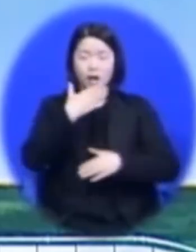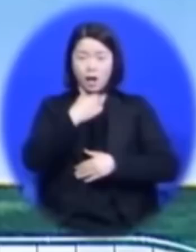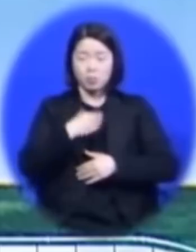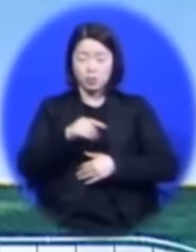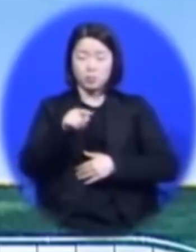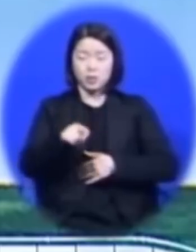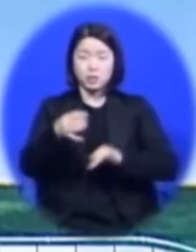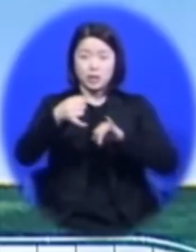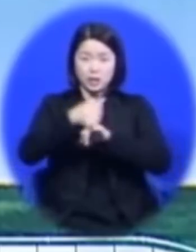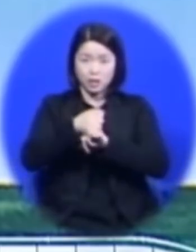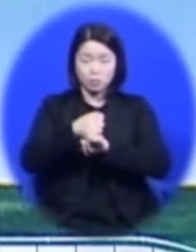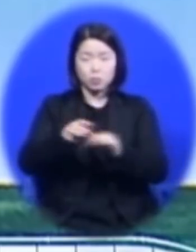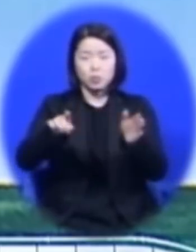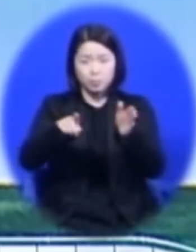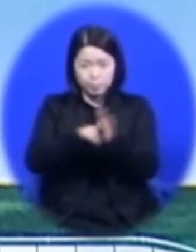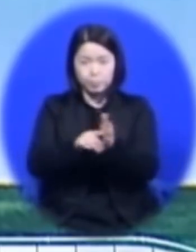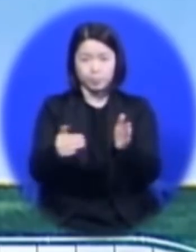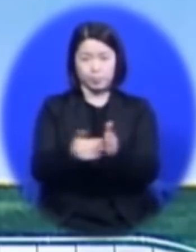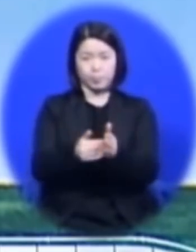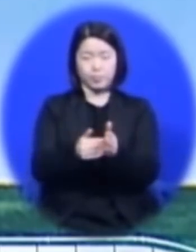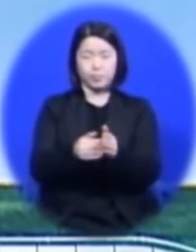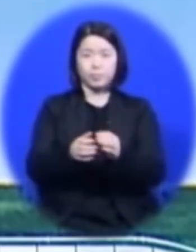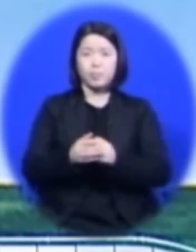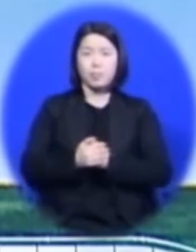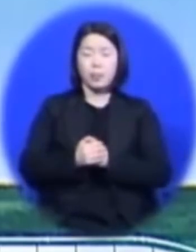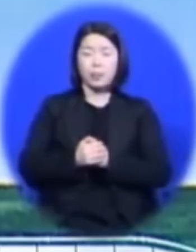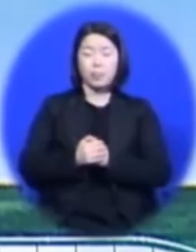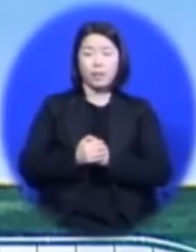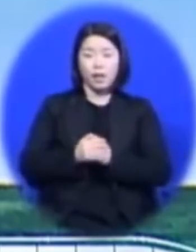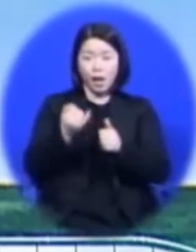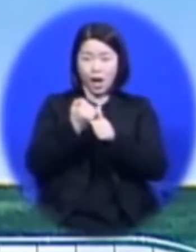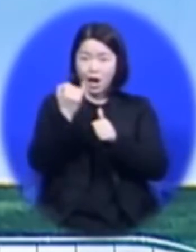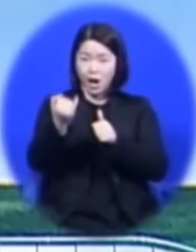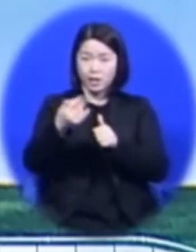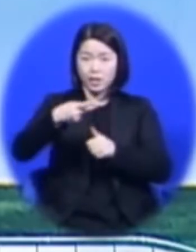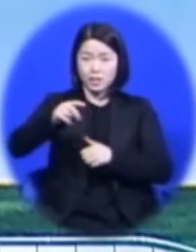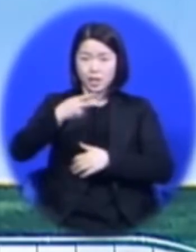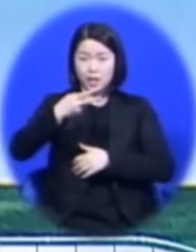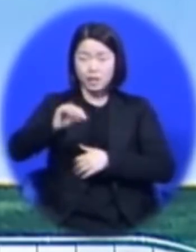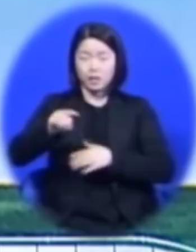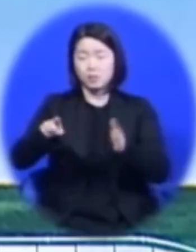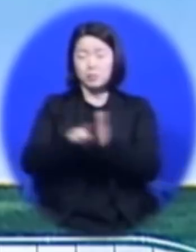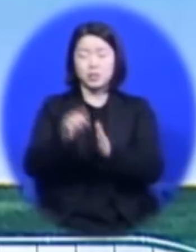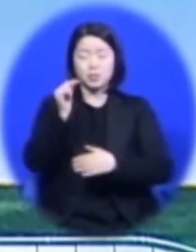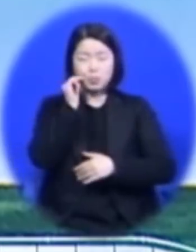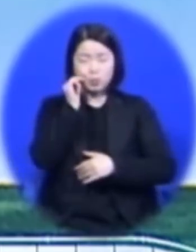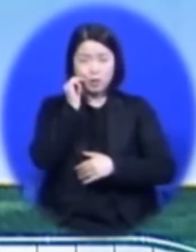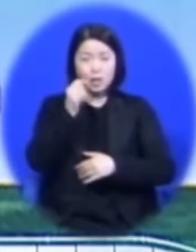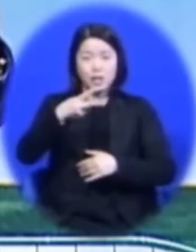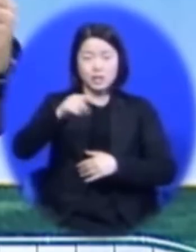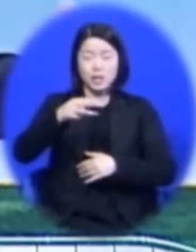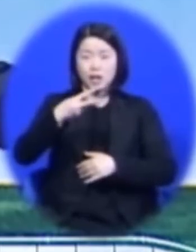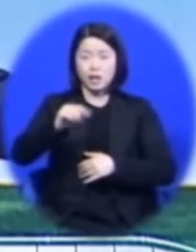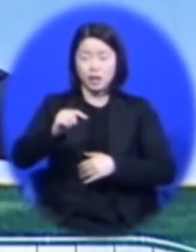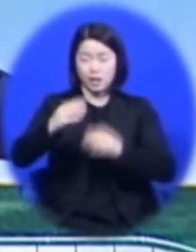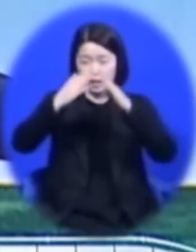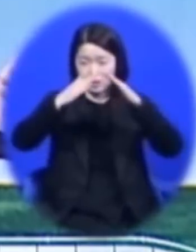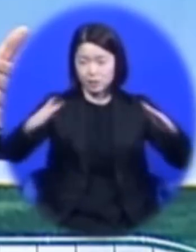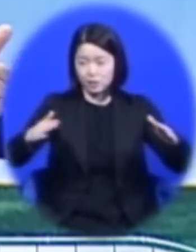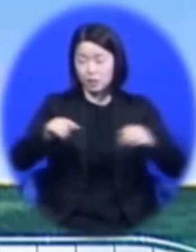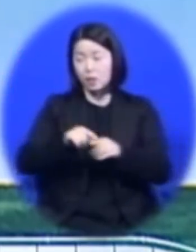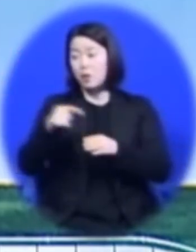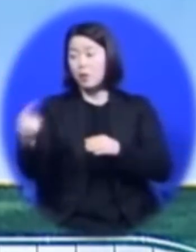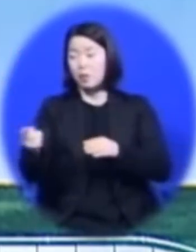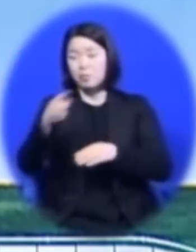그 약속을 믿었습니다 사라는 못 믿었어요 사라가 그 텐트 옆엔 트에서